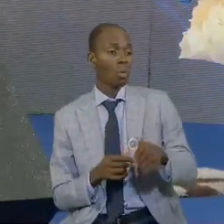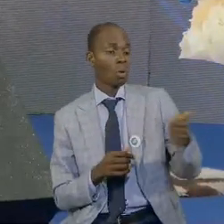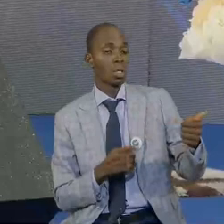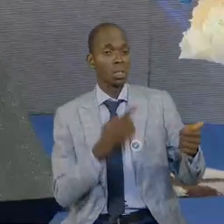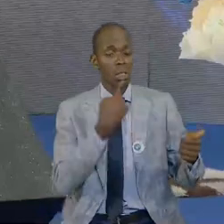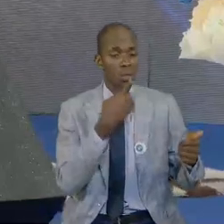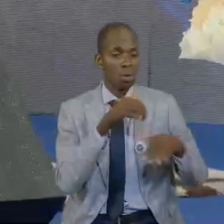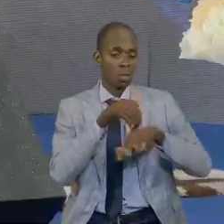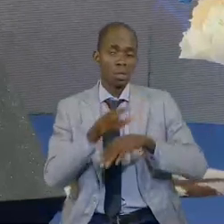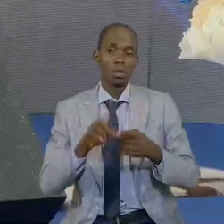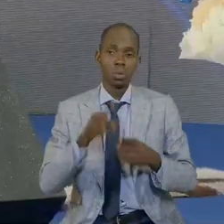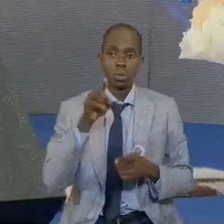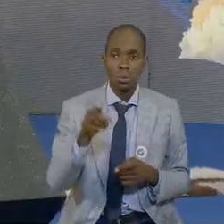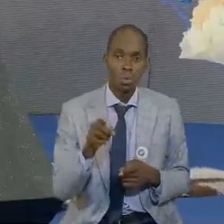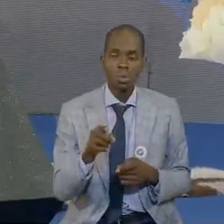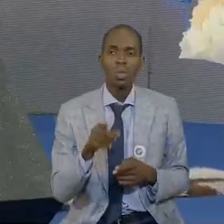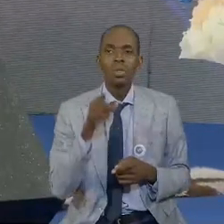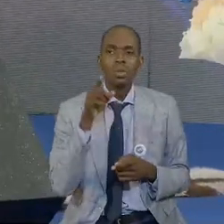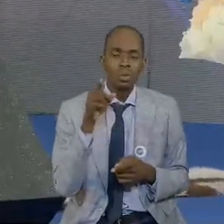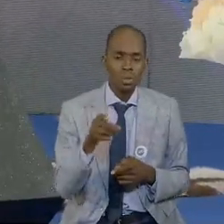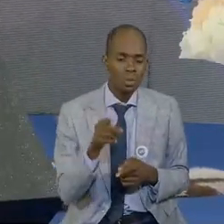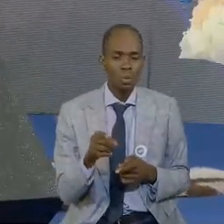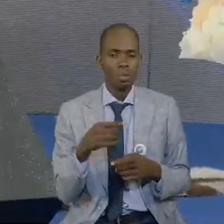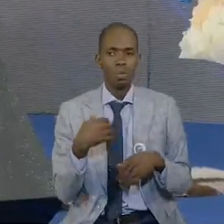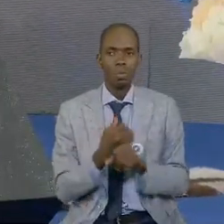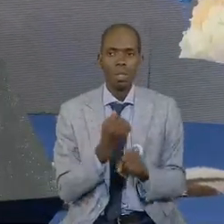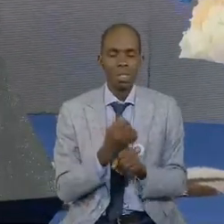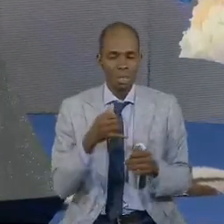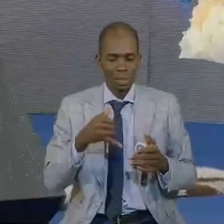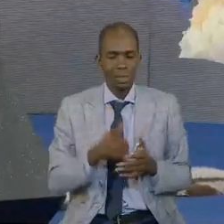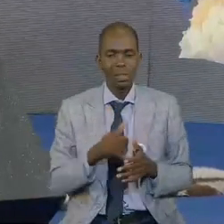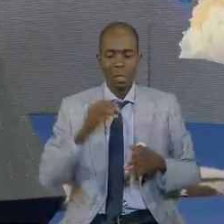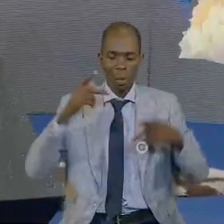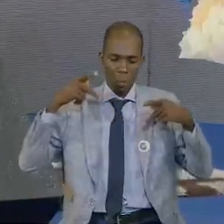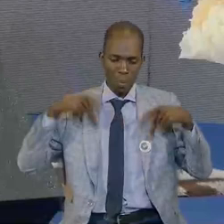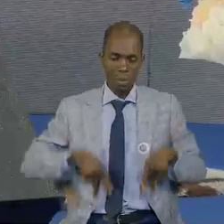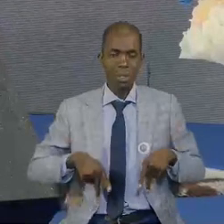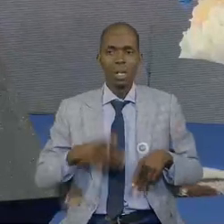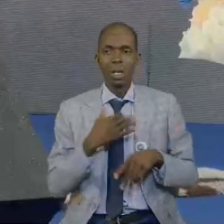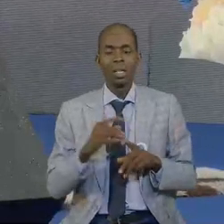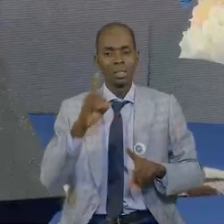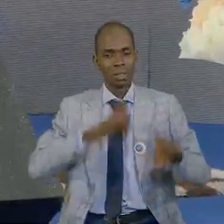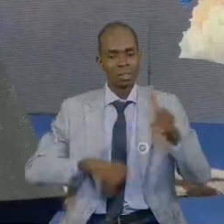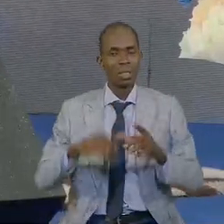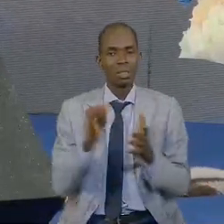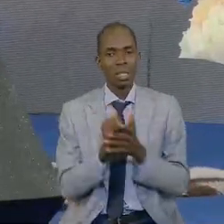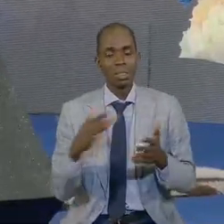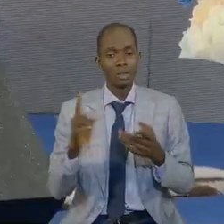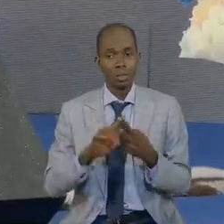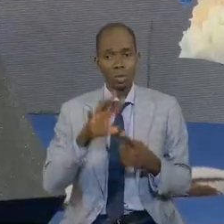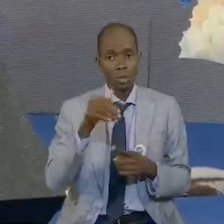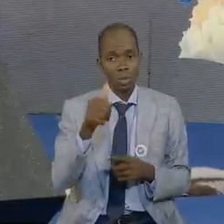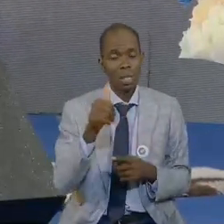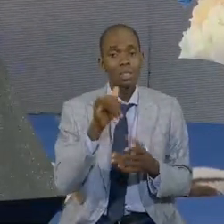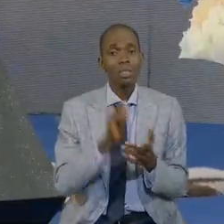qu'ils ont dit, ce qu'ils ont écrit. You personalized it and you are now saying it to yourself every time. That is what